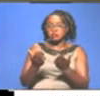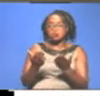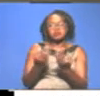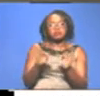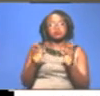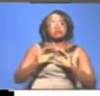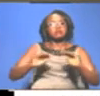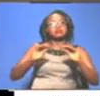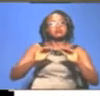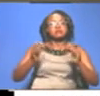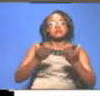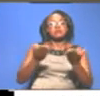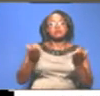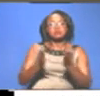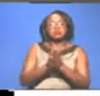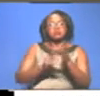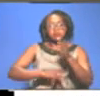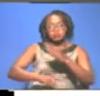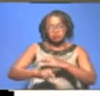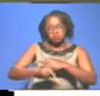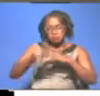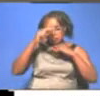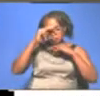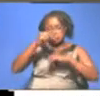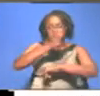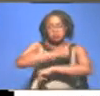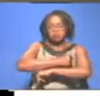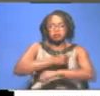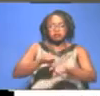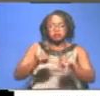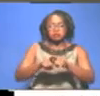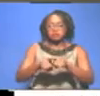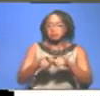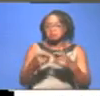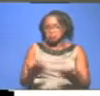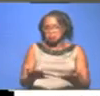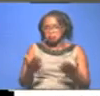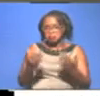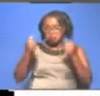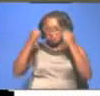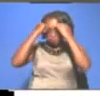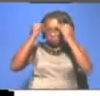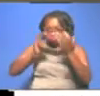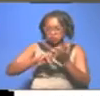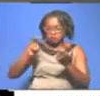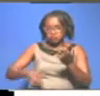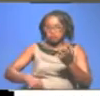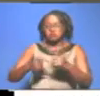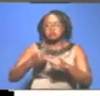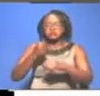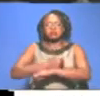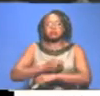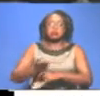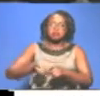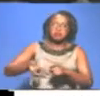katika shule za msingi na sekondari. Aidha, visa vya wanafunzi kuacha masomo vimekithiri katika maeneo